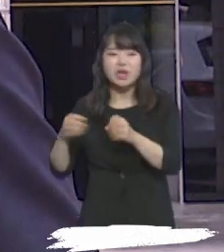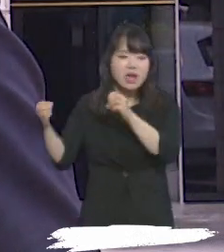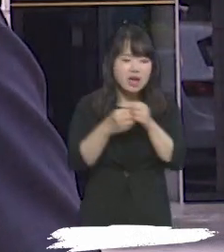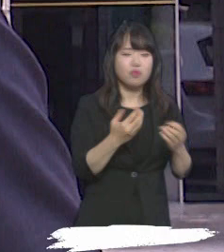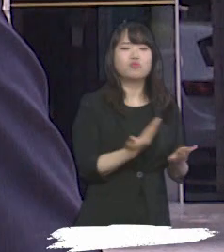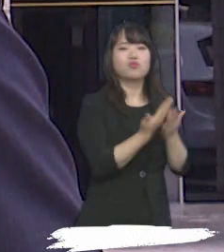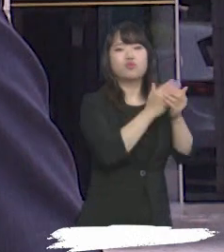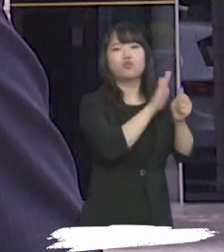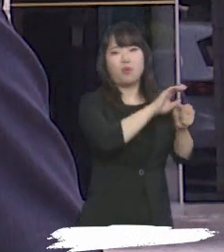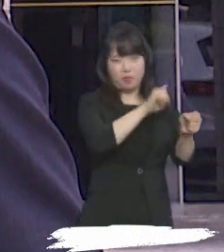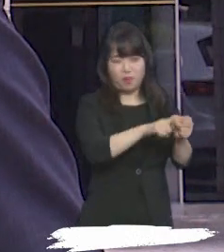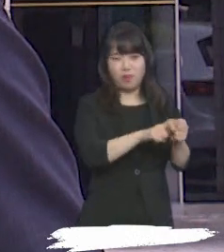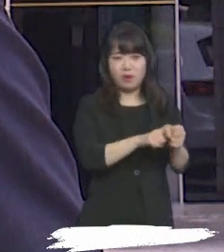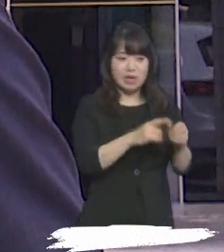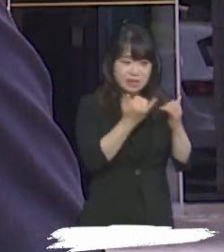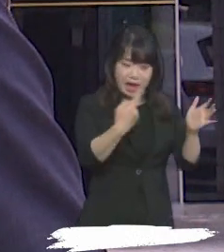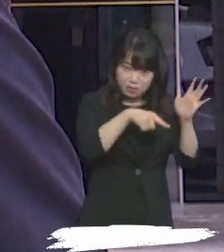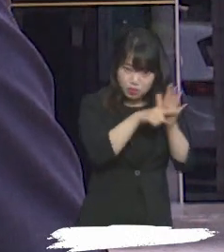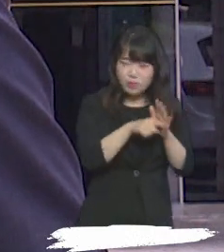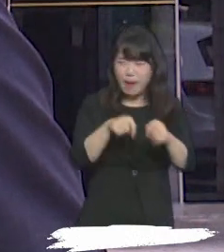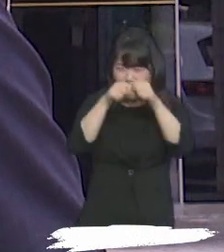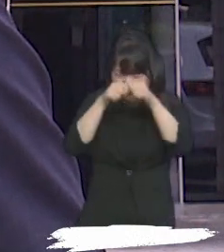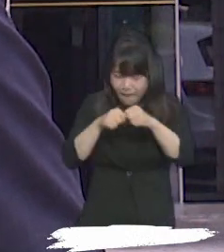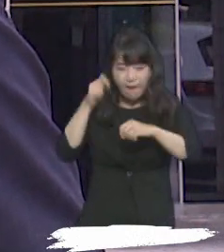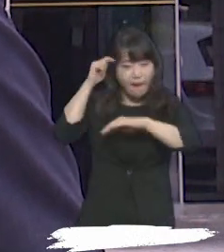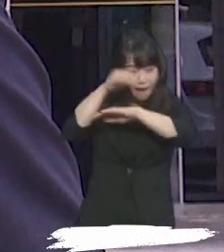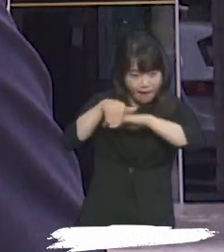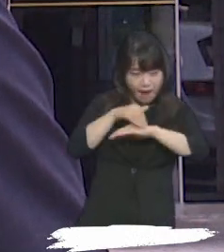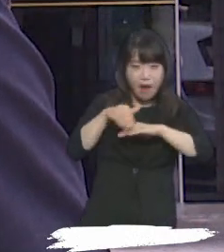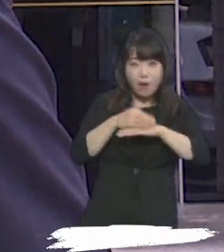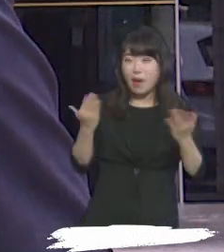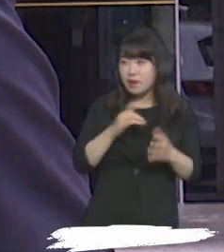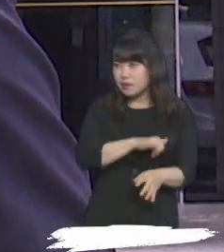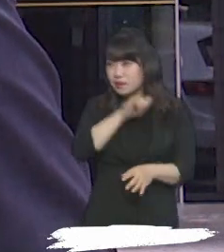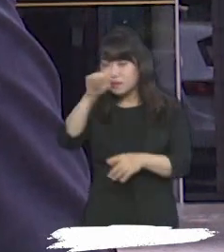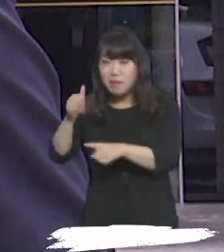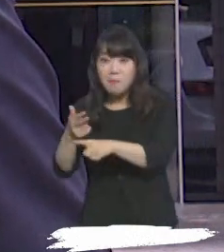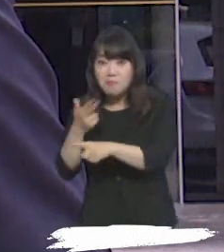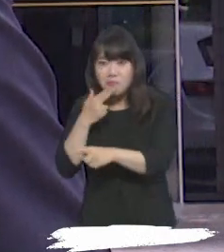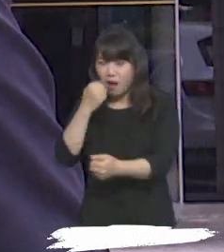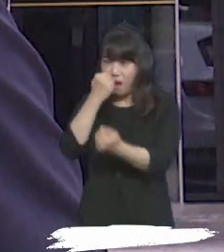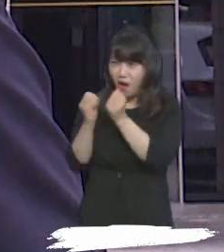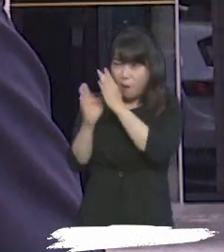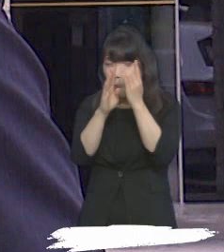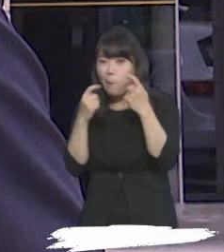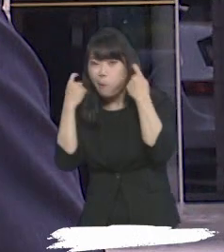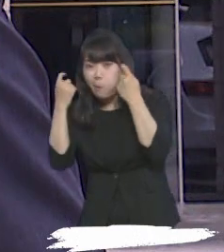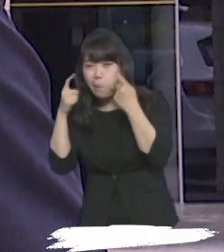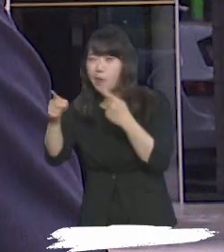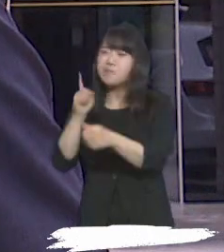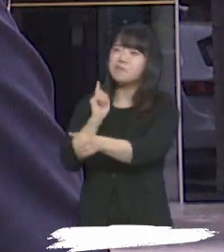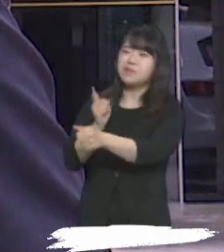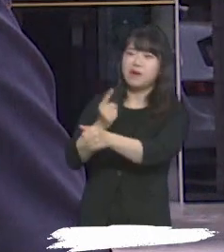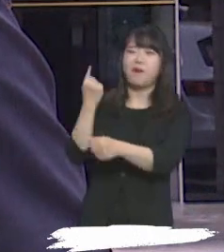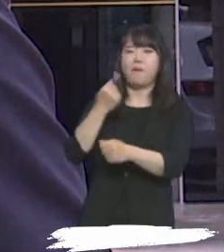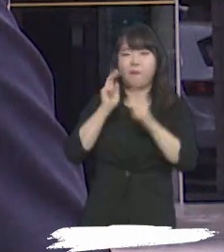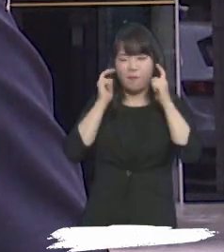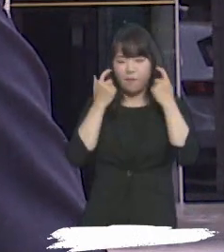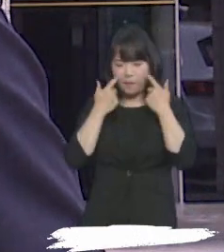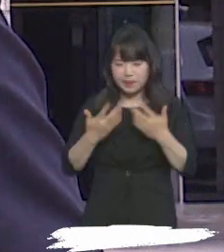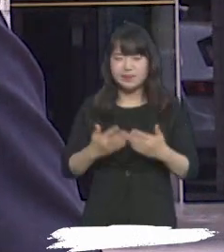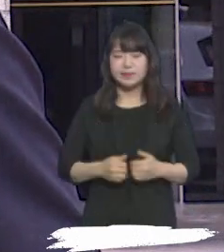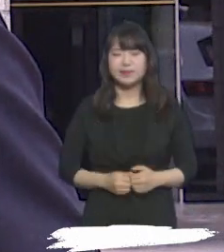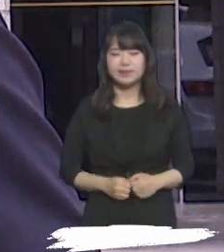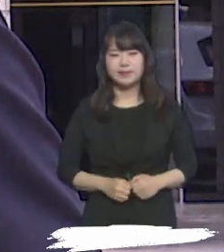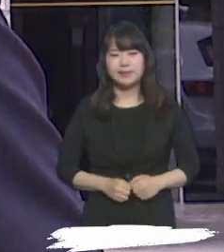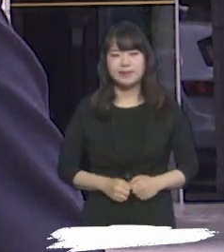따라서 지역과 주민을 위한 세밀하고 꼼꼼한 출장 계획을 세우지 않는다면 외유성 출장이라는 비난은 피하기 어려워